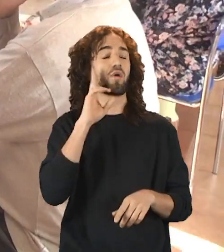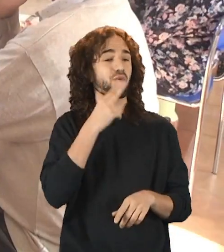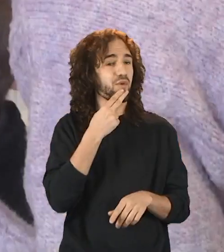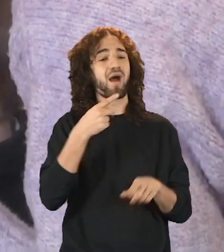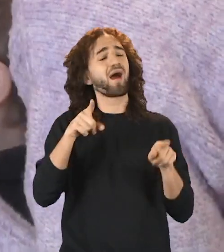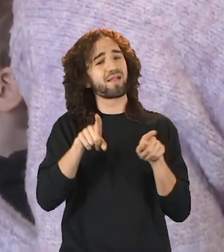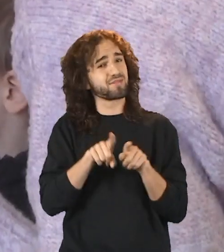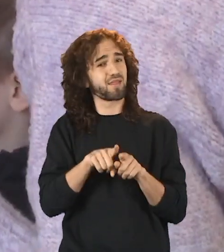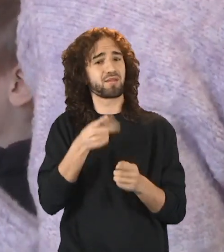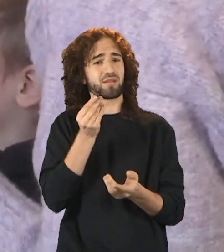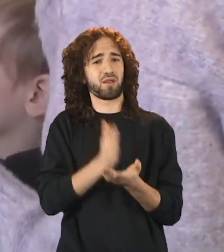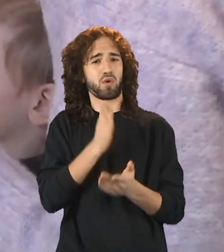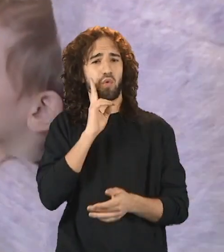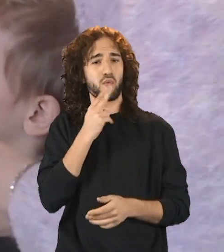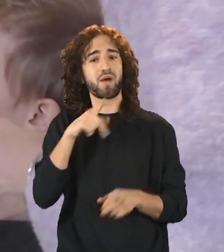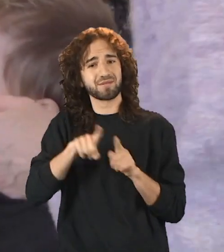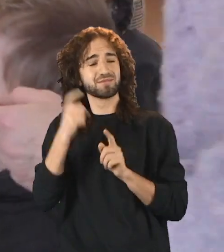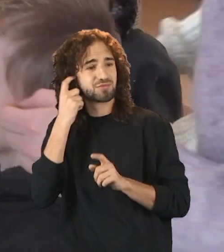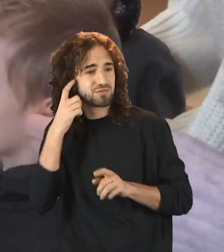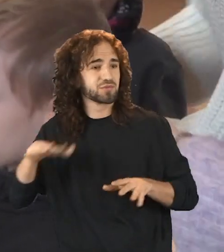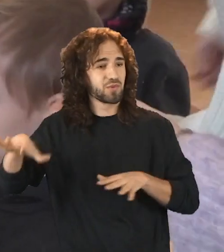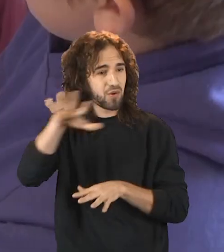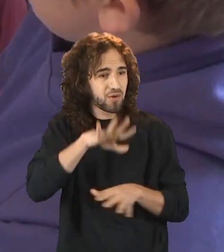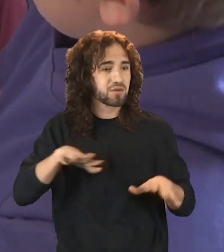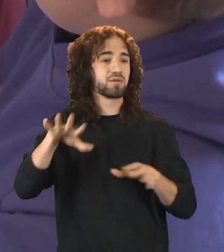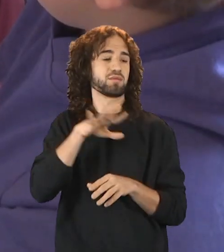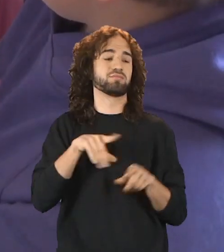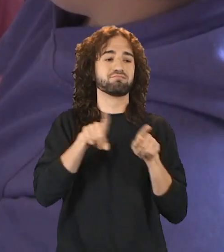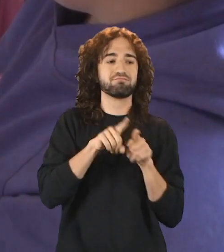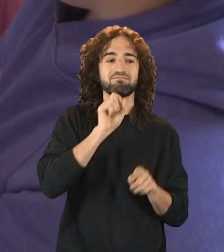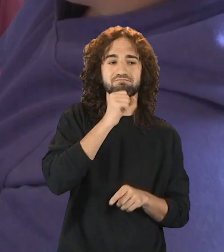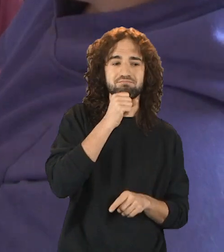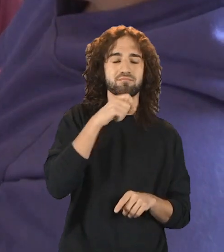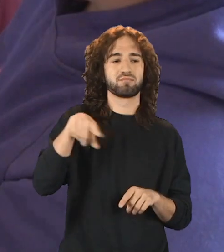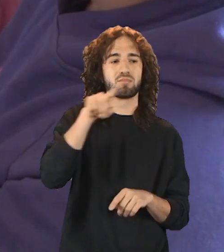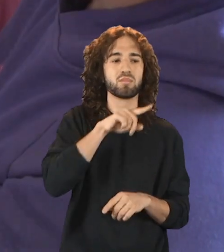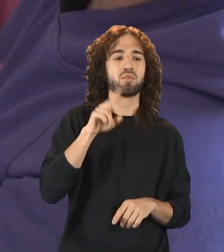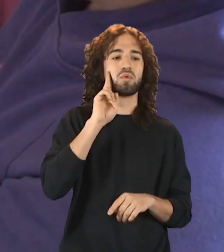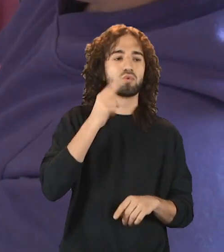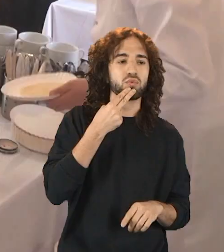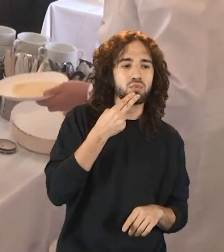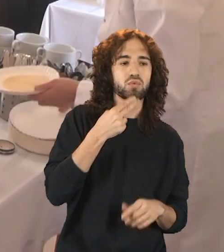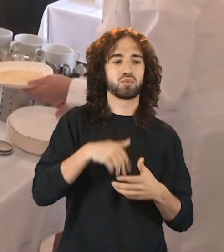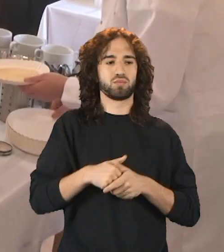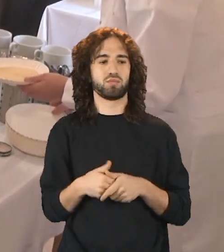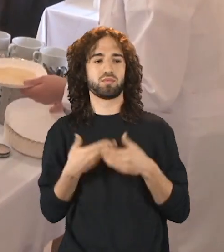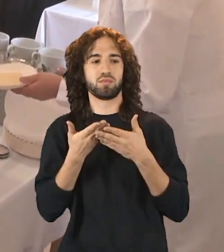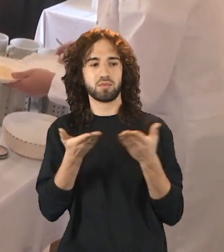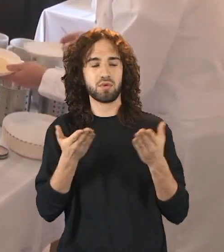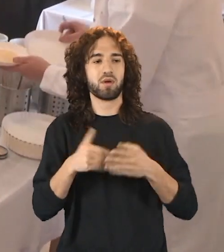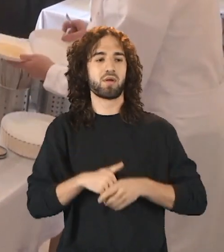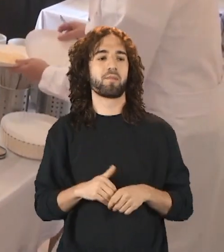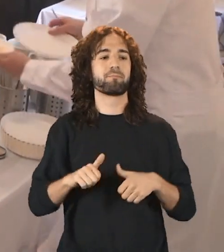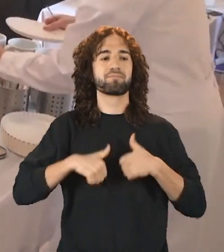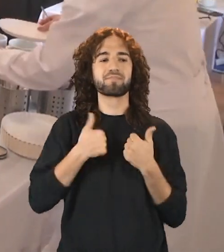także słyszący seniorzy, którzy być może po raz pierwszy spotkali głuchych na swojej drodze. Wspólne śniadanie było więc również doskonałą okazją